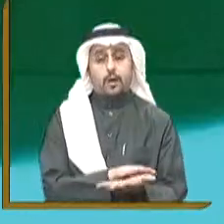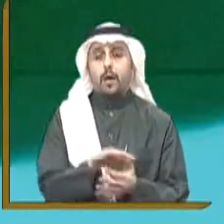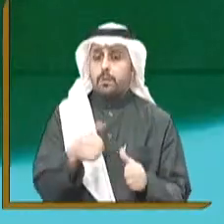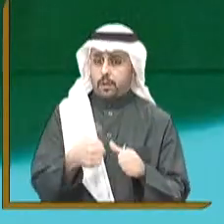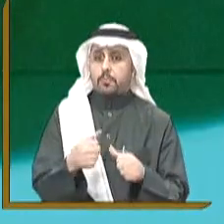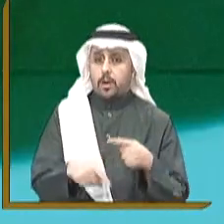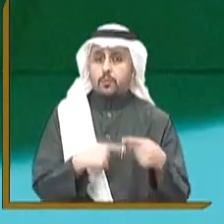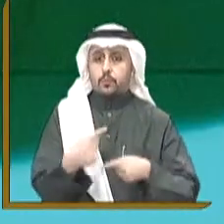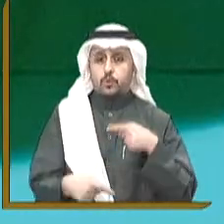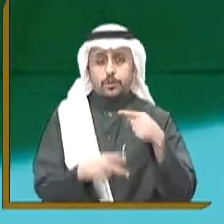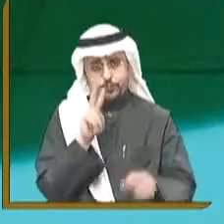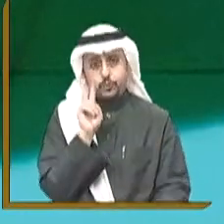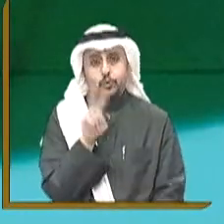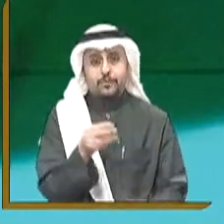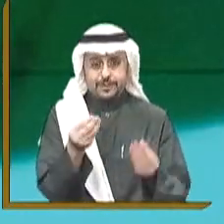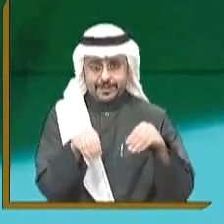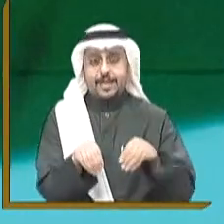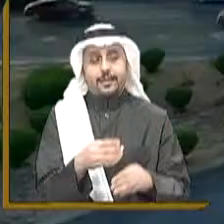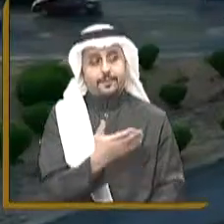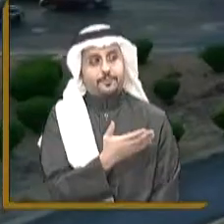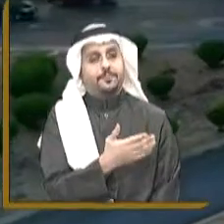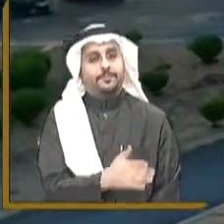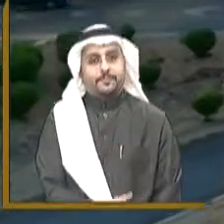ونشرتنا مستمرة وفيها بعد الفاصل.